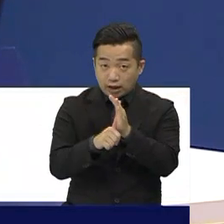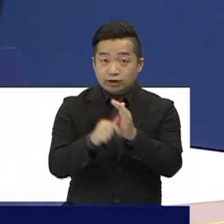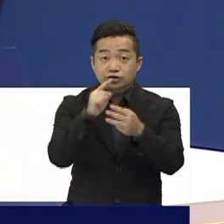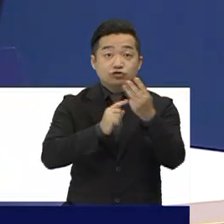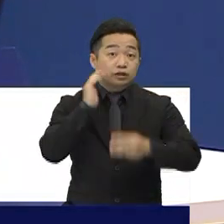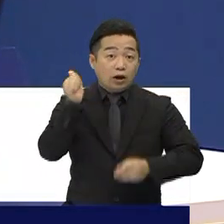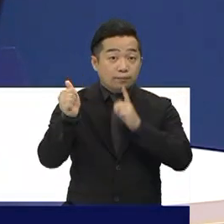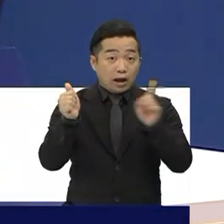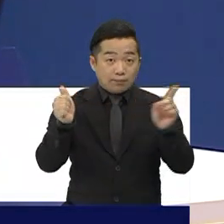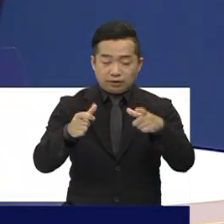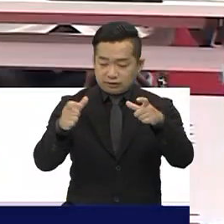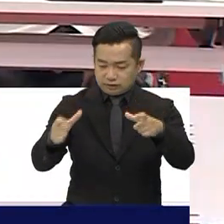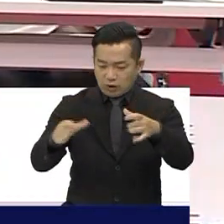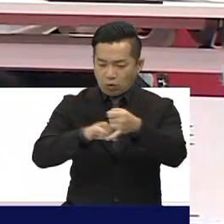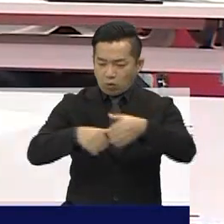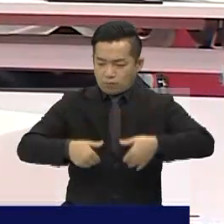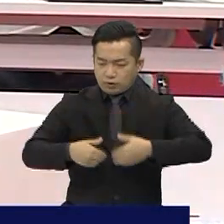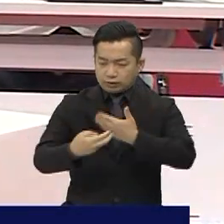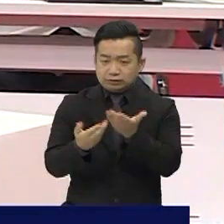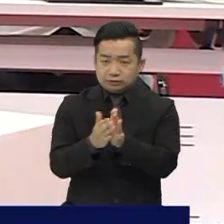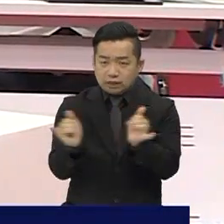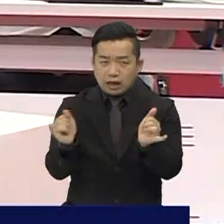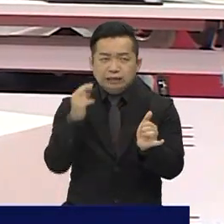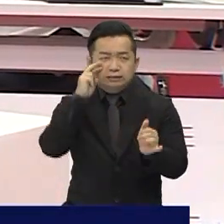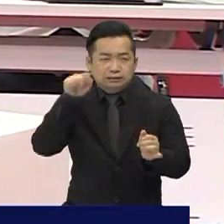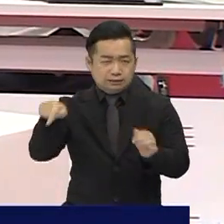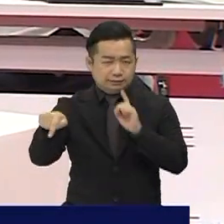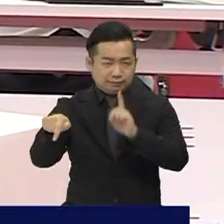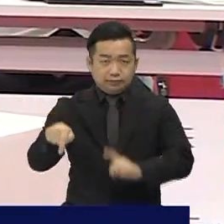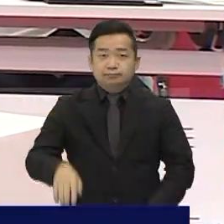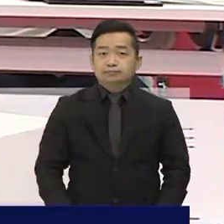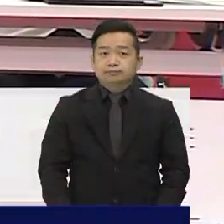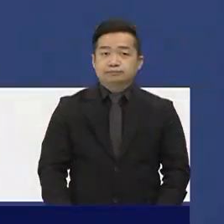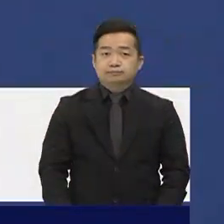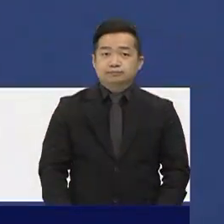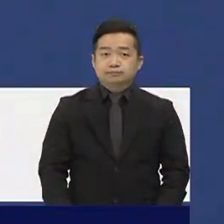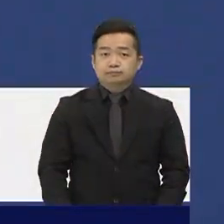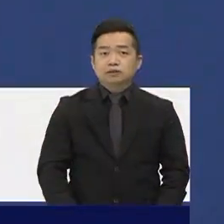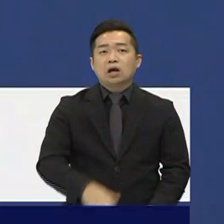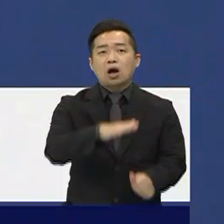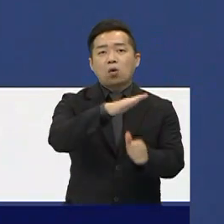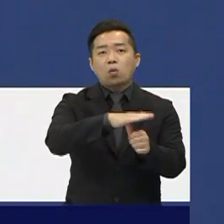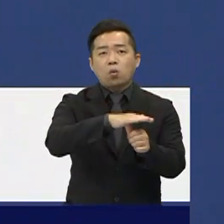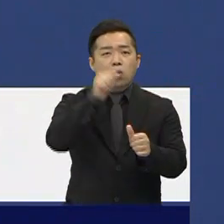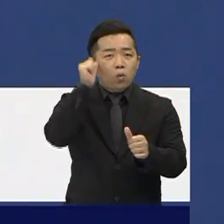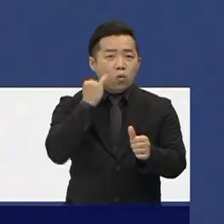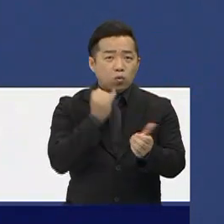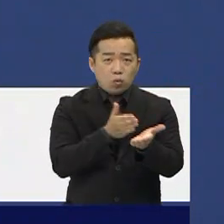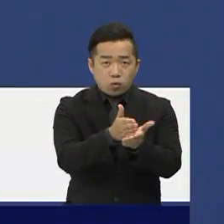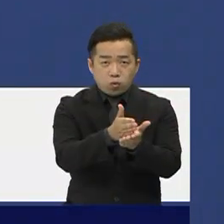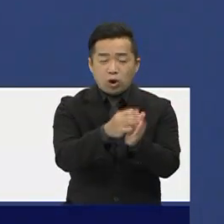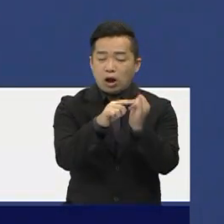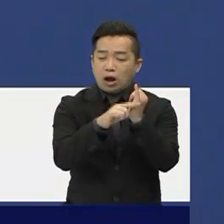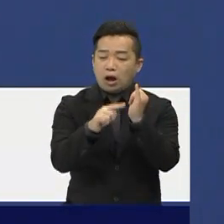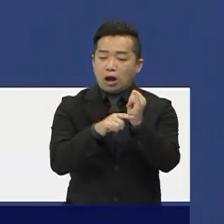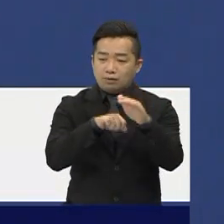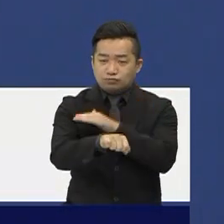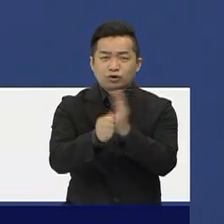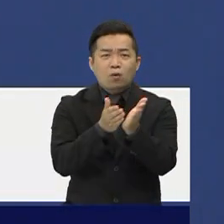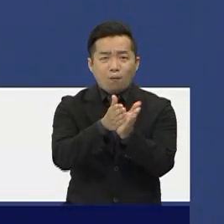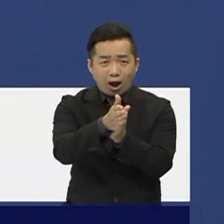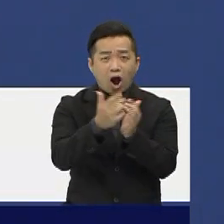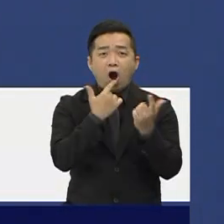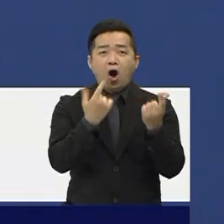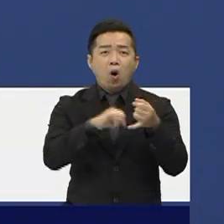대통령은 무너진 지역 필수 의료 현실을 지적했습니다. 소아 청소년과 산부인과 같은